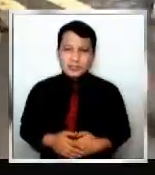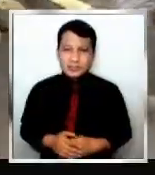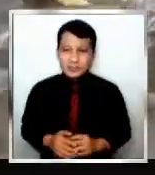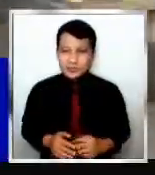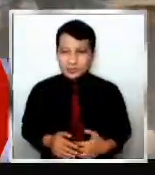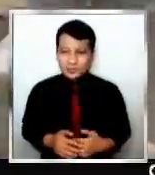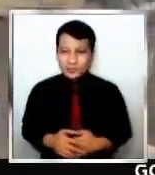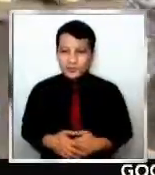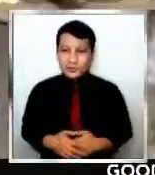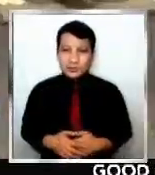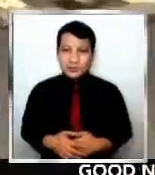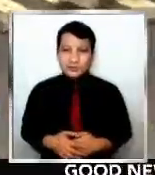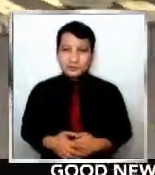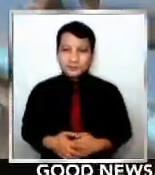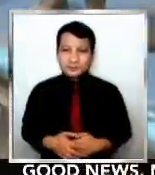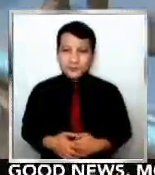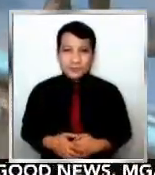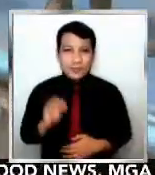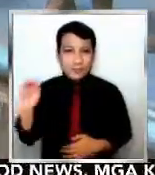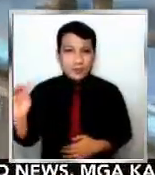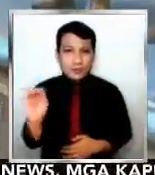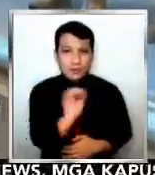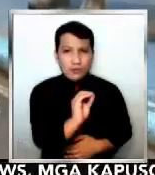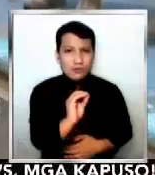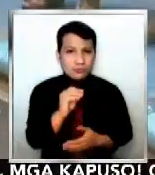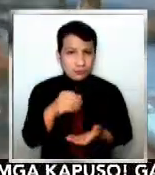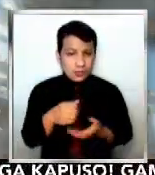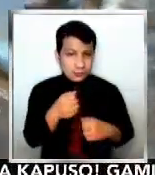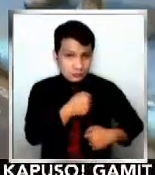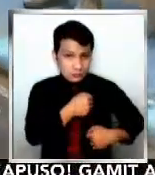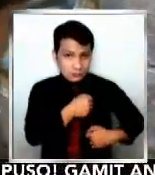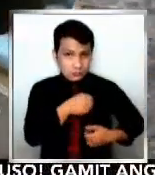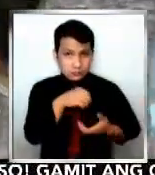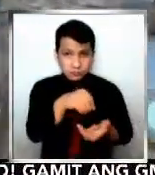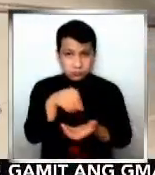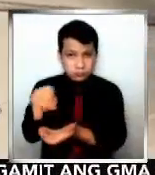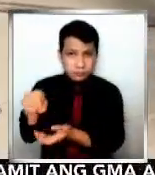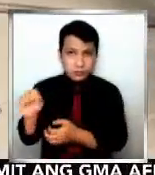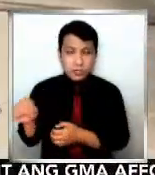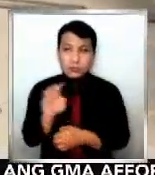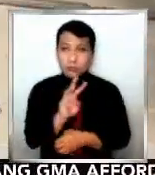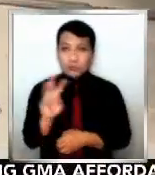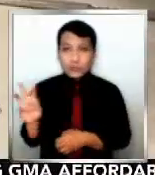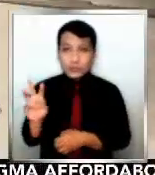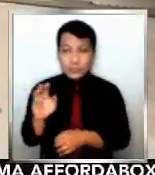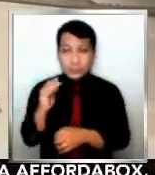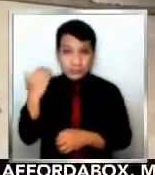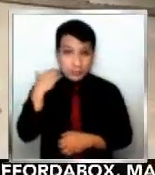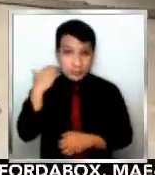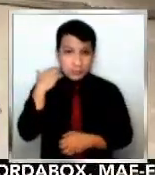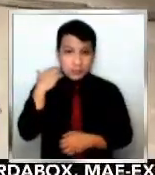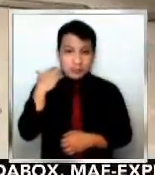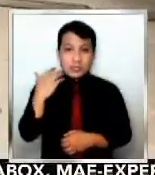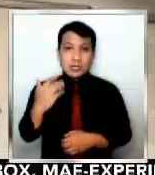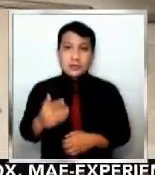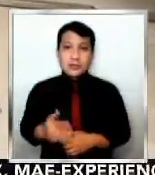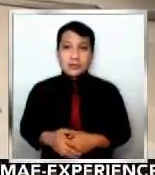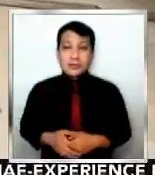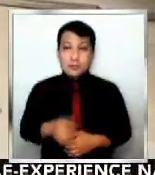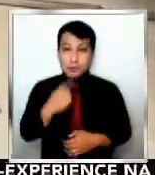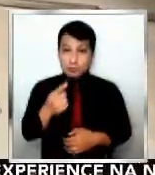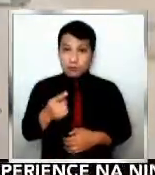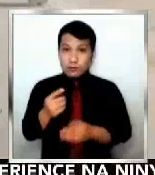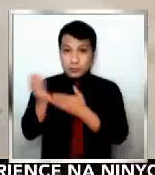Kanya-kanyang bitbit ng kahon ng mga sundalong ito ng Tactical Operations Wing ng Western Mindanao. Ang kanilang misyon, maghatid ng regalo sa